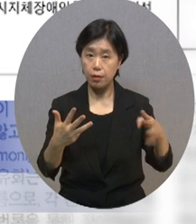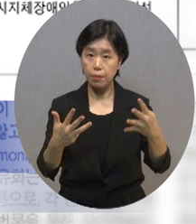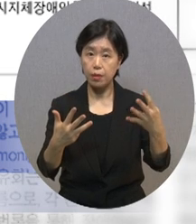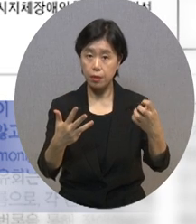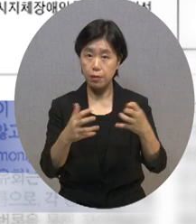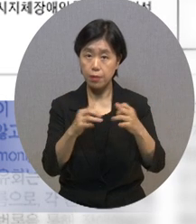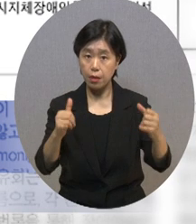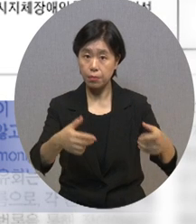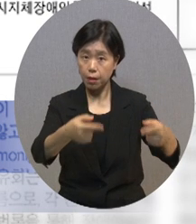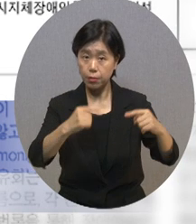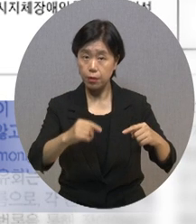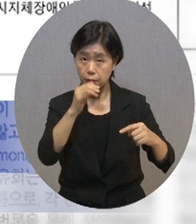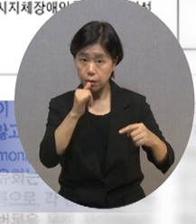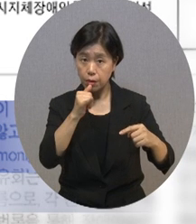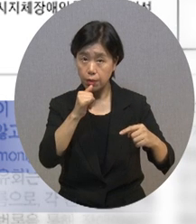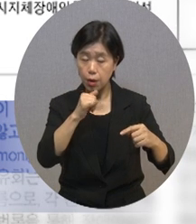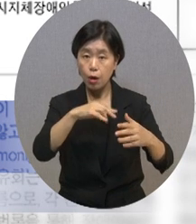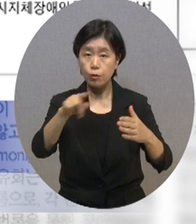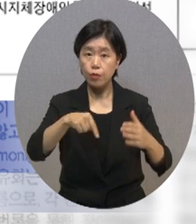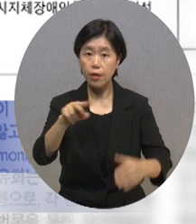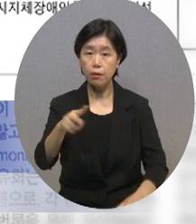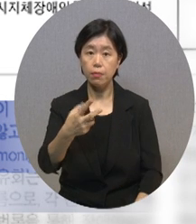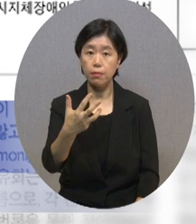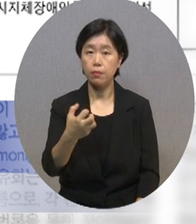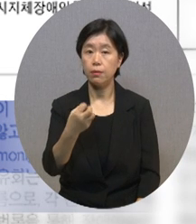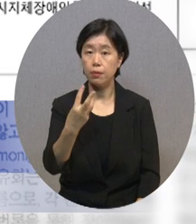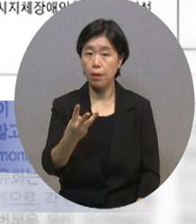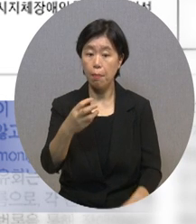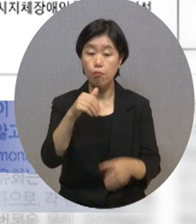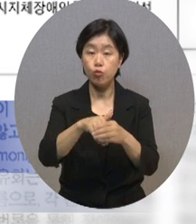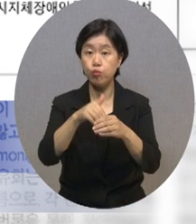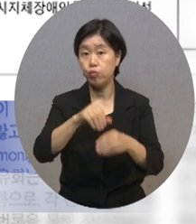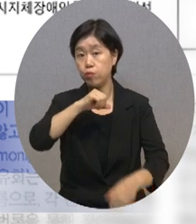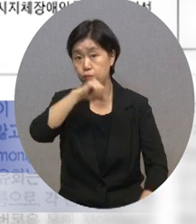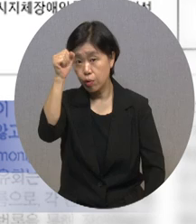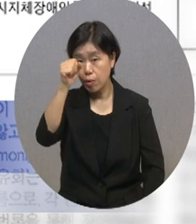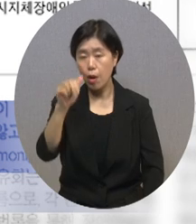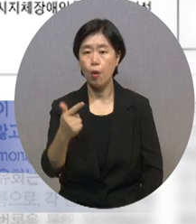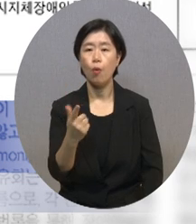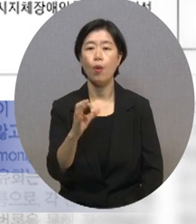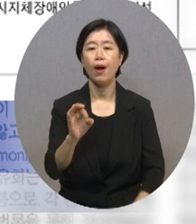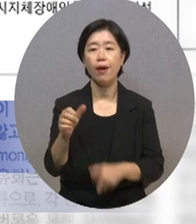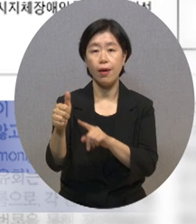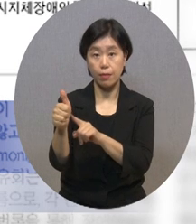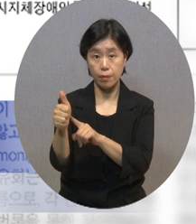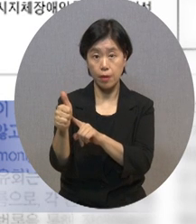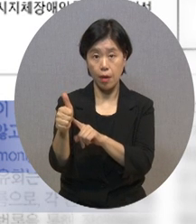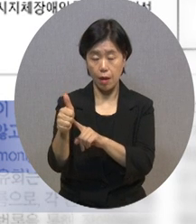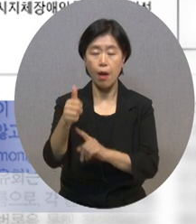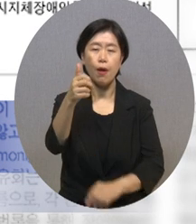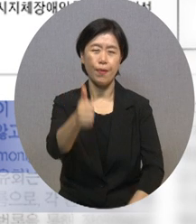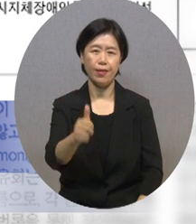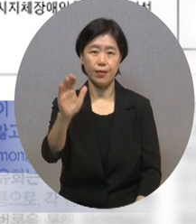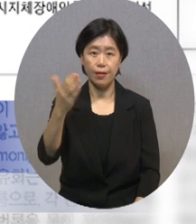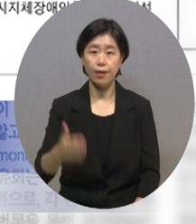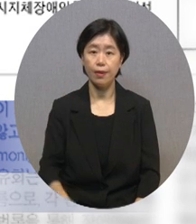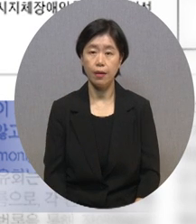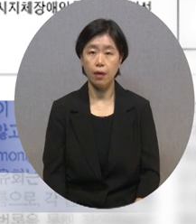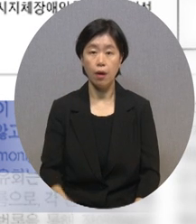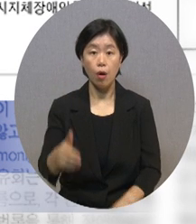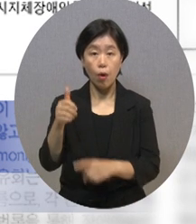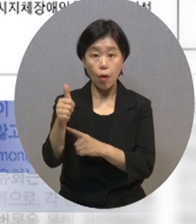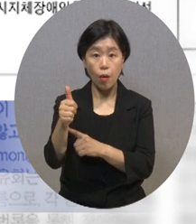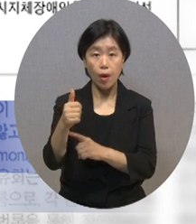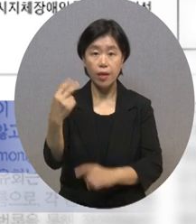208 세 표를 얻은 황재현 후보가 9대 회장에 당선됐는데 황재현 신임 회장의 임기는